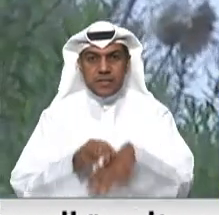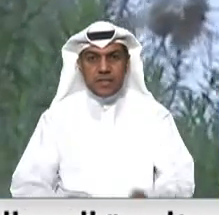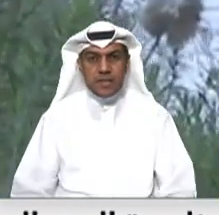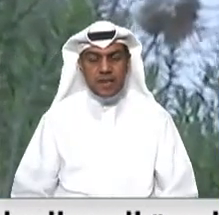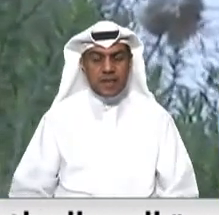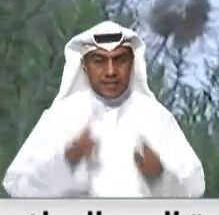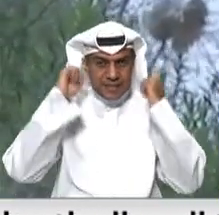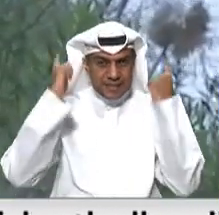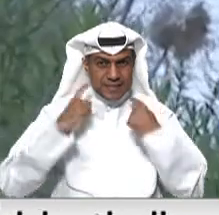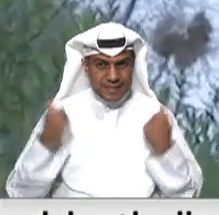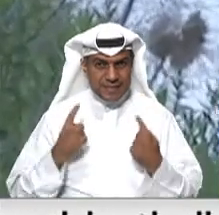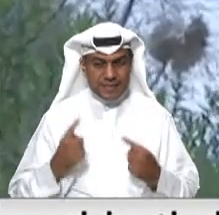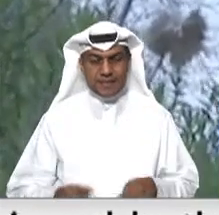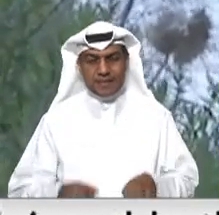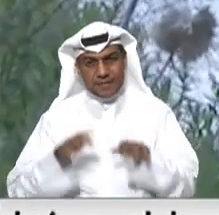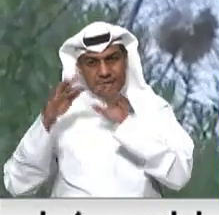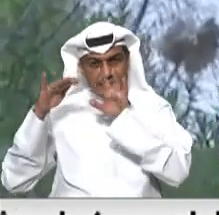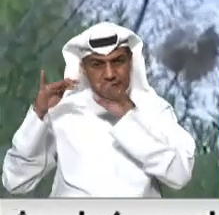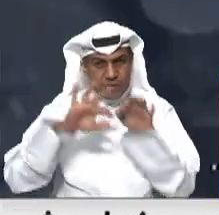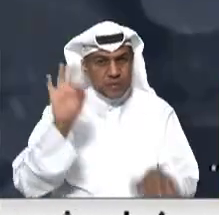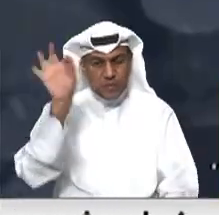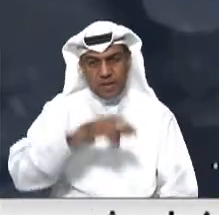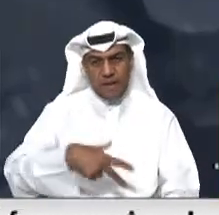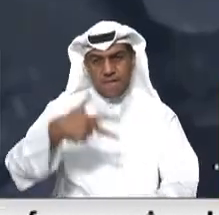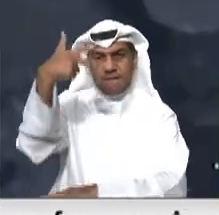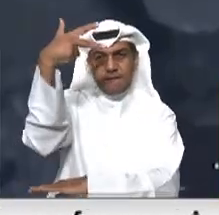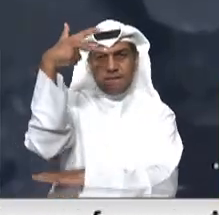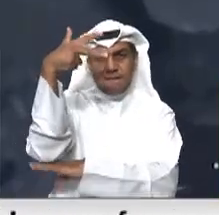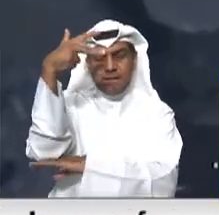الأقصى ونفذوا جولات استفزازية في